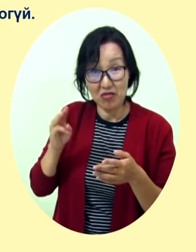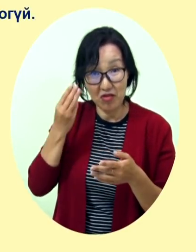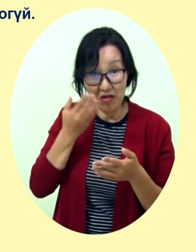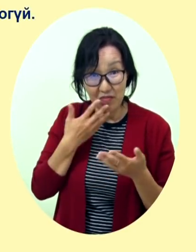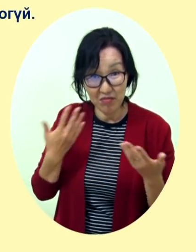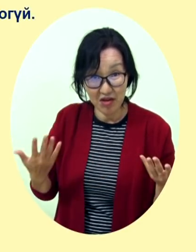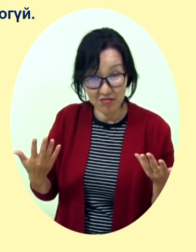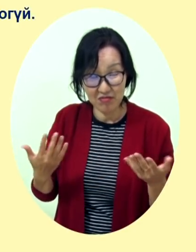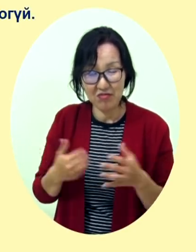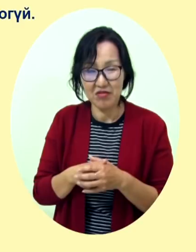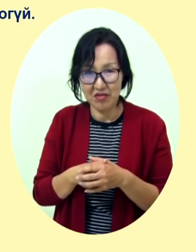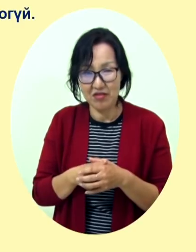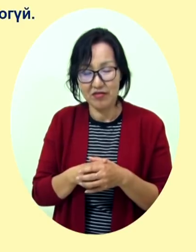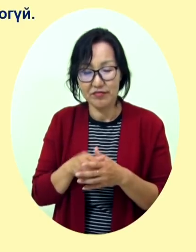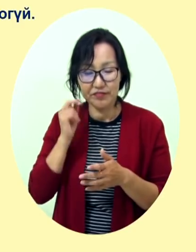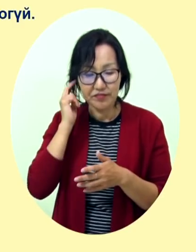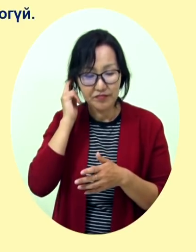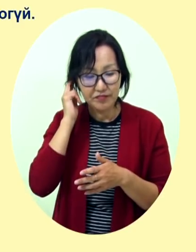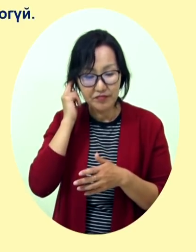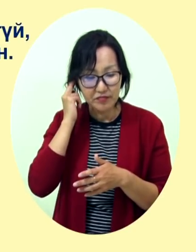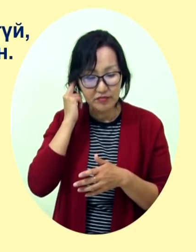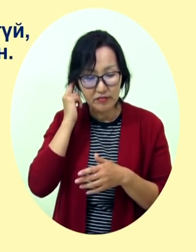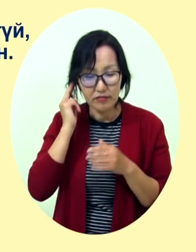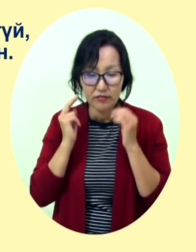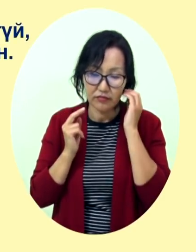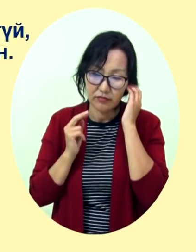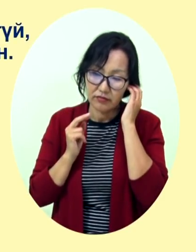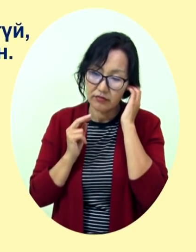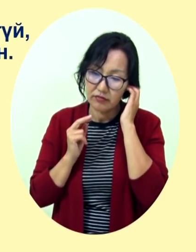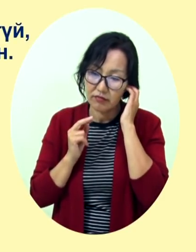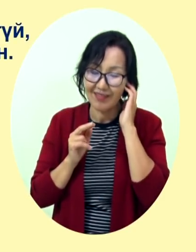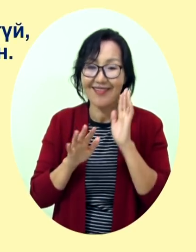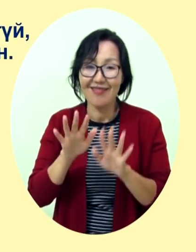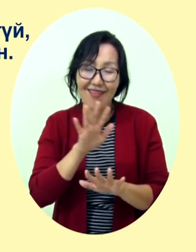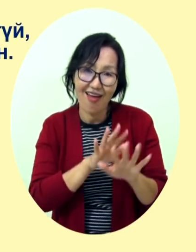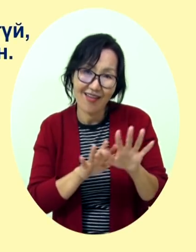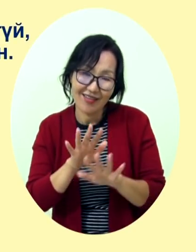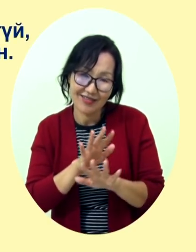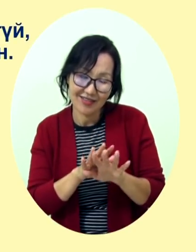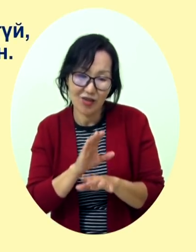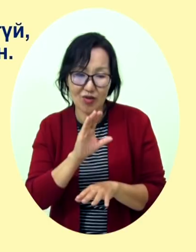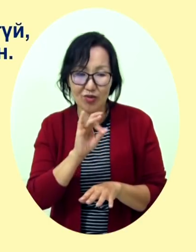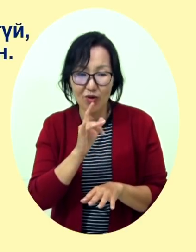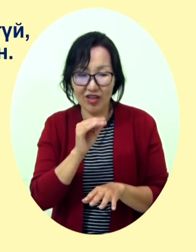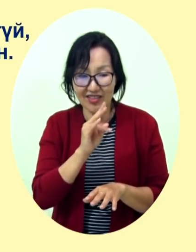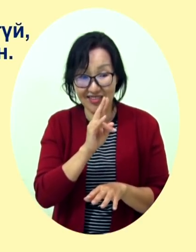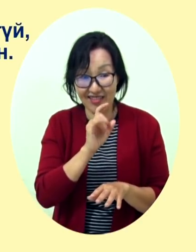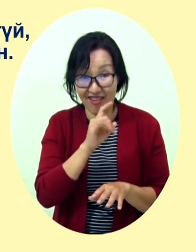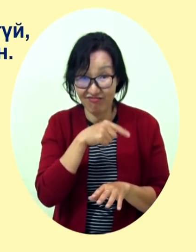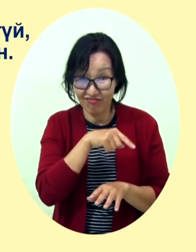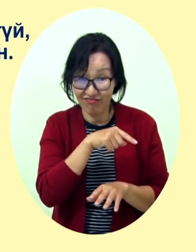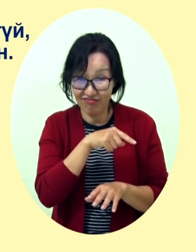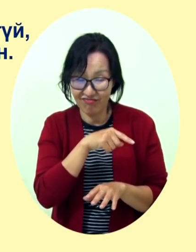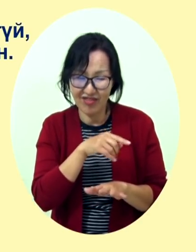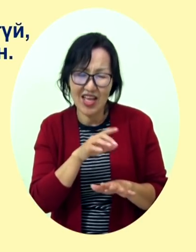байсан гэдгийг бүгдээрээ ихээс бас харлаа. За, тэгэхээр найруулгын хувьд сурагч Нарангийн бичсэн